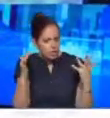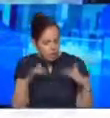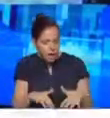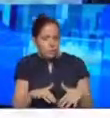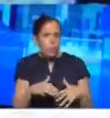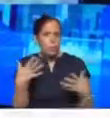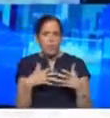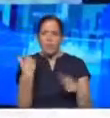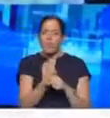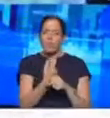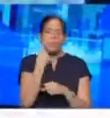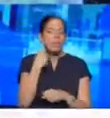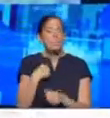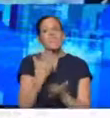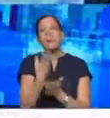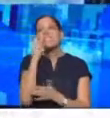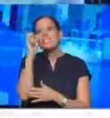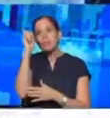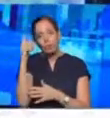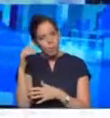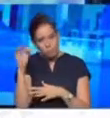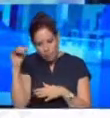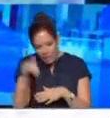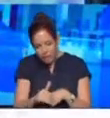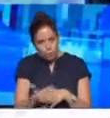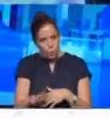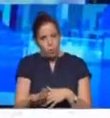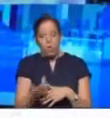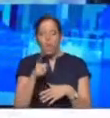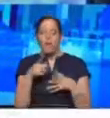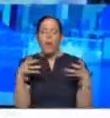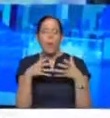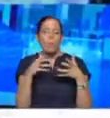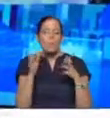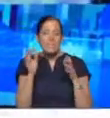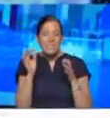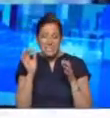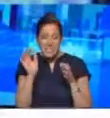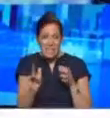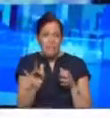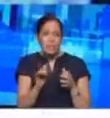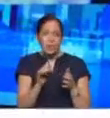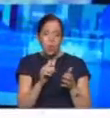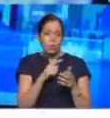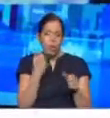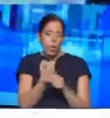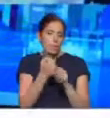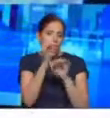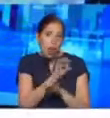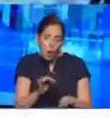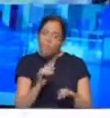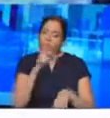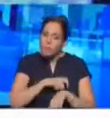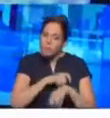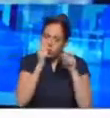העבודה לטעמי כבר 20 שנה בהתרסקות, אבל האופוזיציה הזאת היא לא נושכת, היא מ-2015 לא נושכת והגיע הזמן שהיא תתעורר.